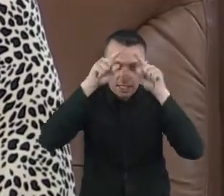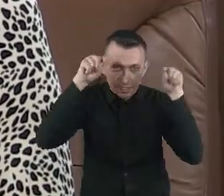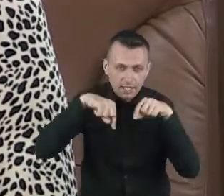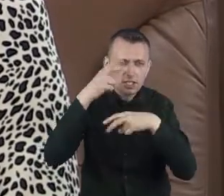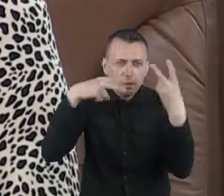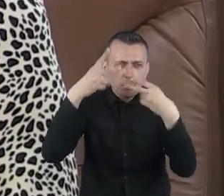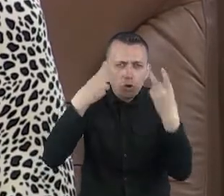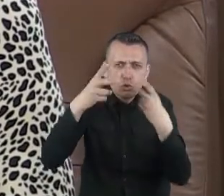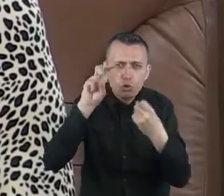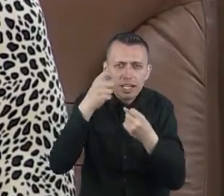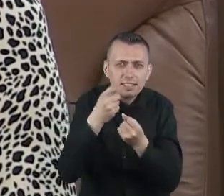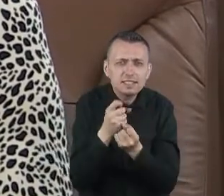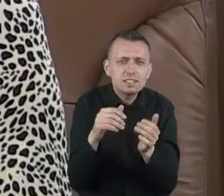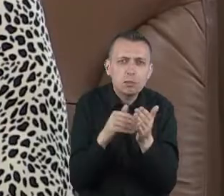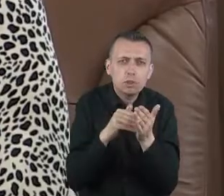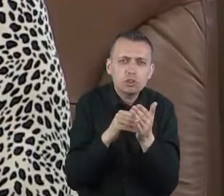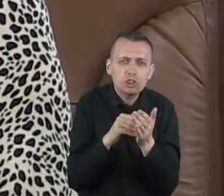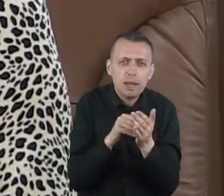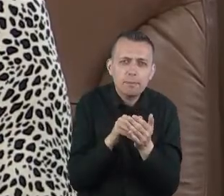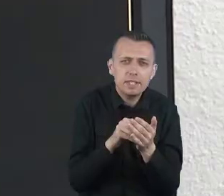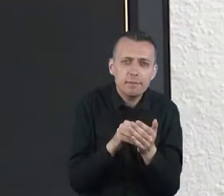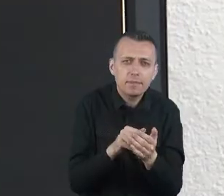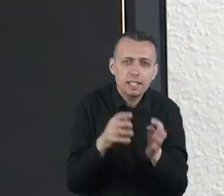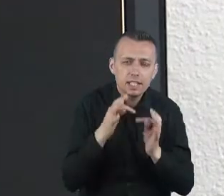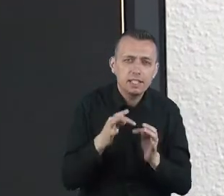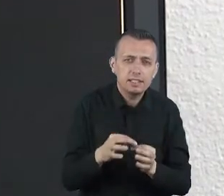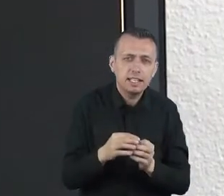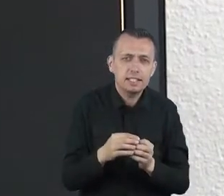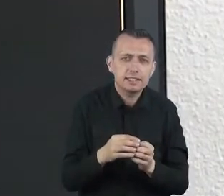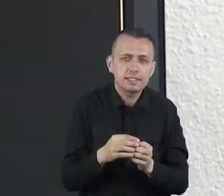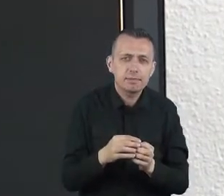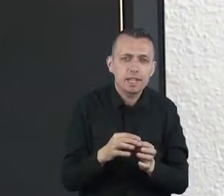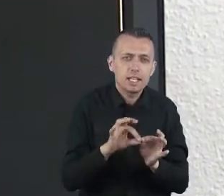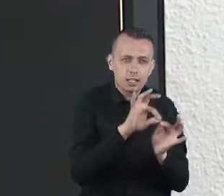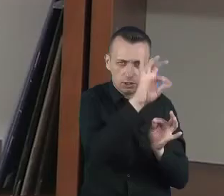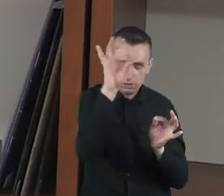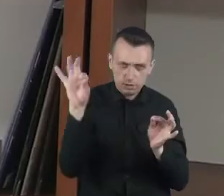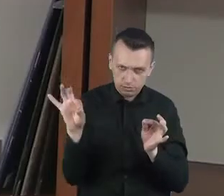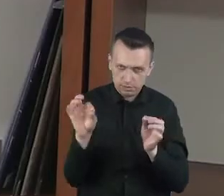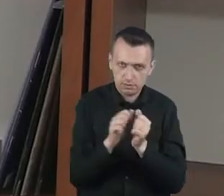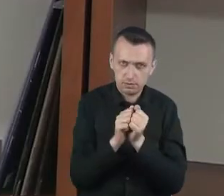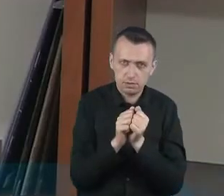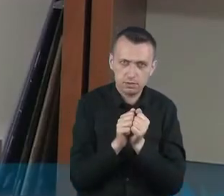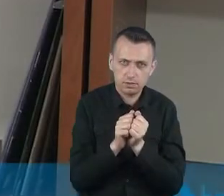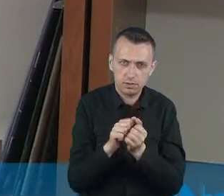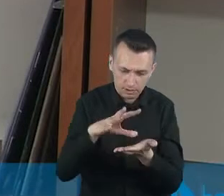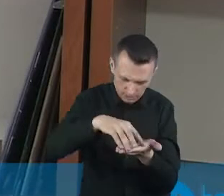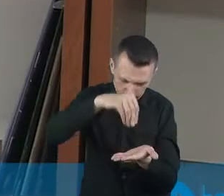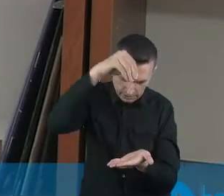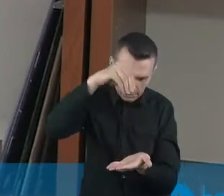i wejść, poszukać tego, co akurat jest mu potrzebne. W tej chwili trwa skanowanie materiałów. Mamy ten